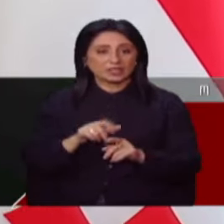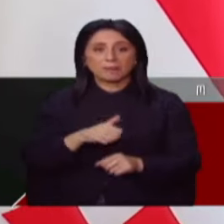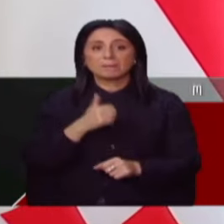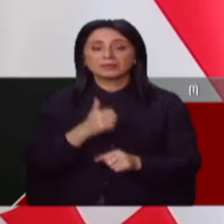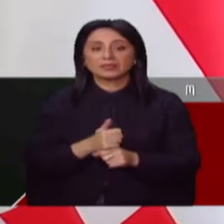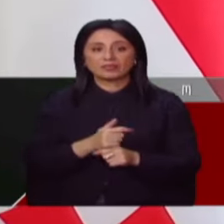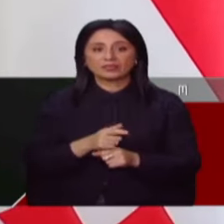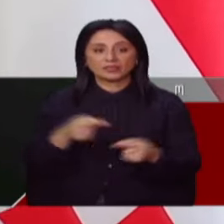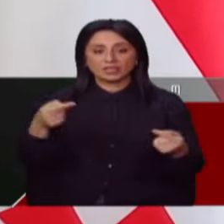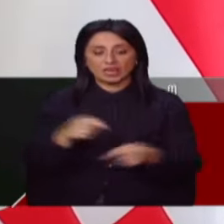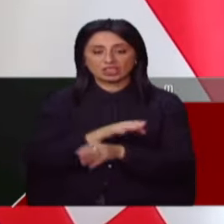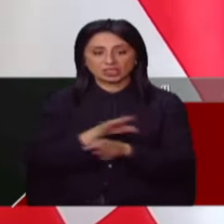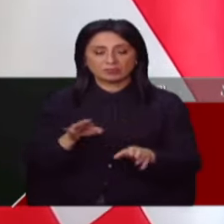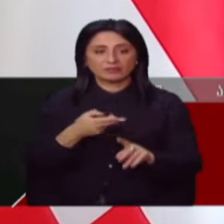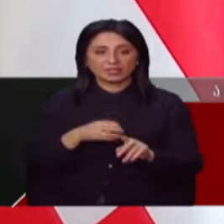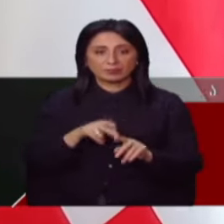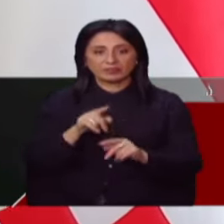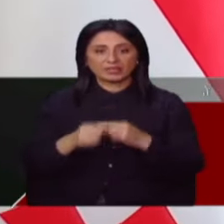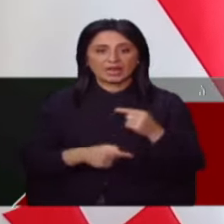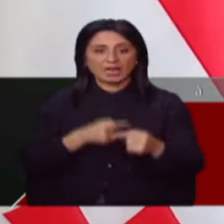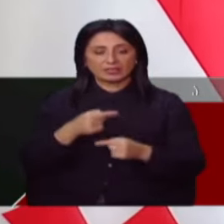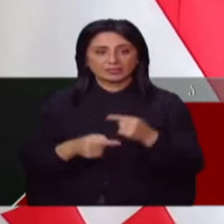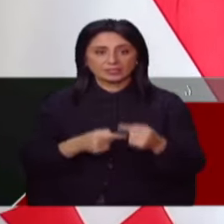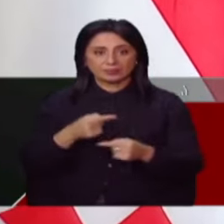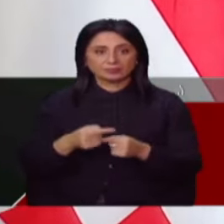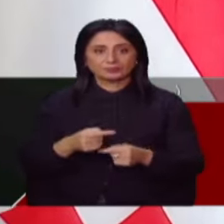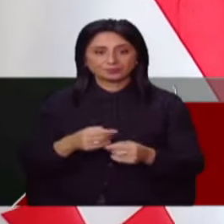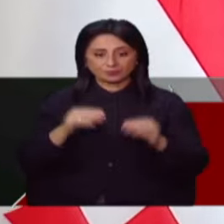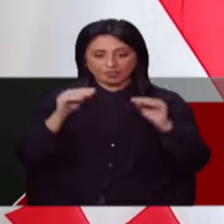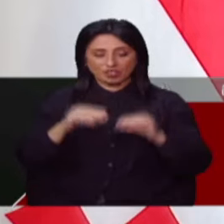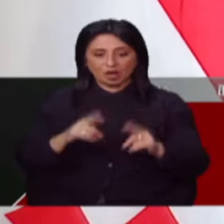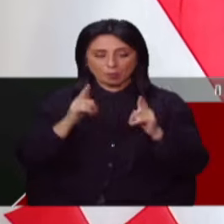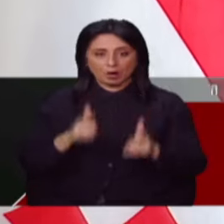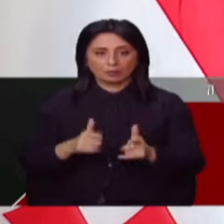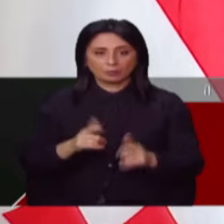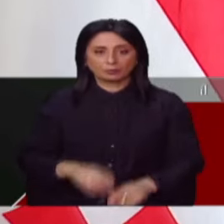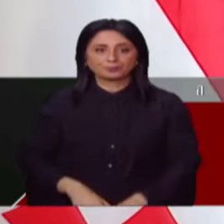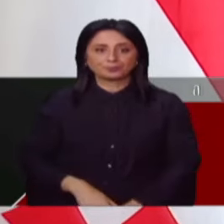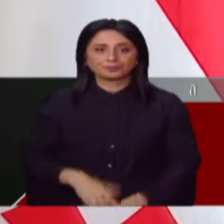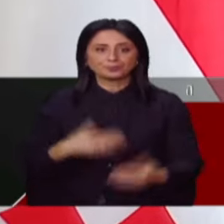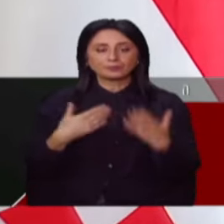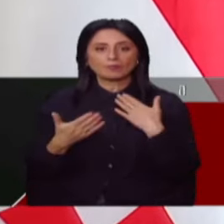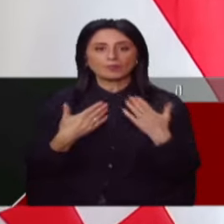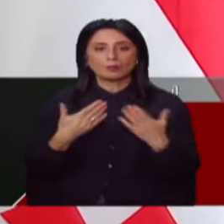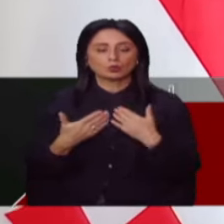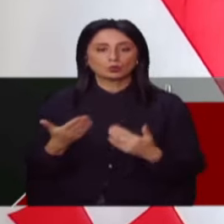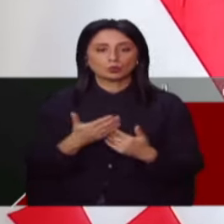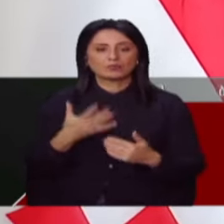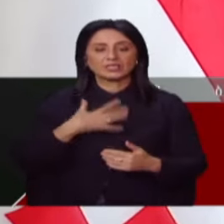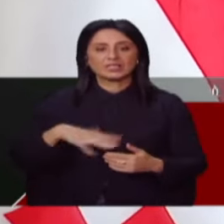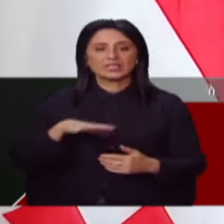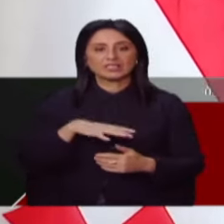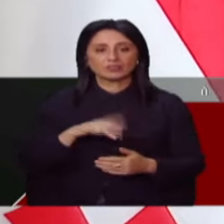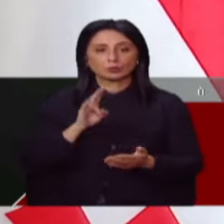მთავარია არ შეესაბამება იმ ტრადიციას, იმ ჩამოყალიბებულ დამოკიდებულებებს, რომელიც